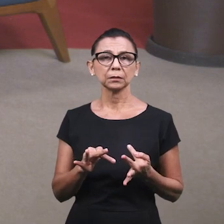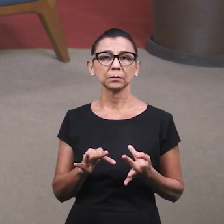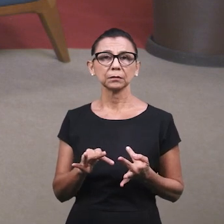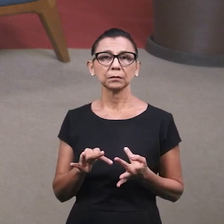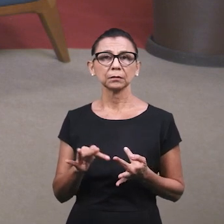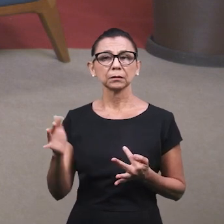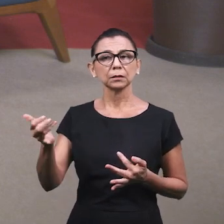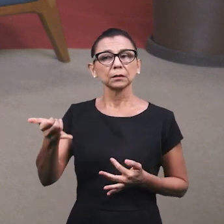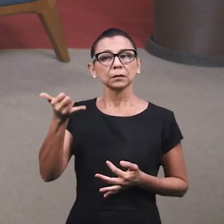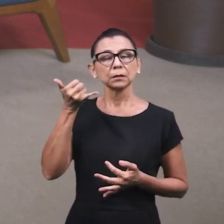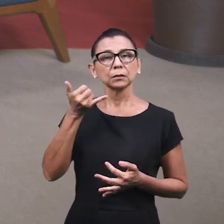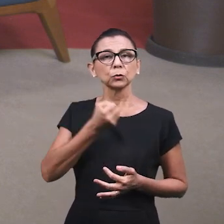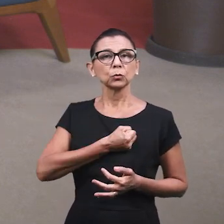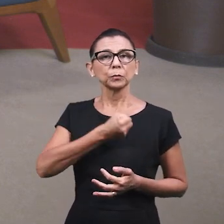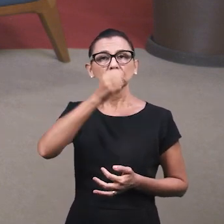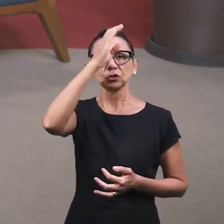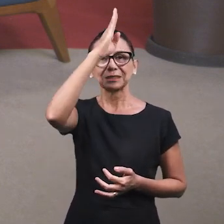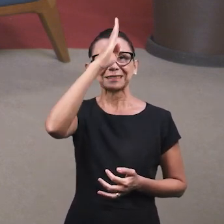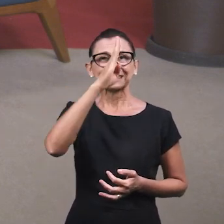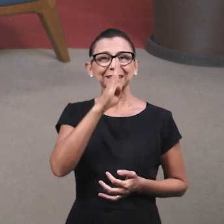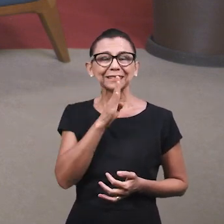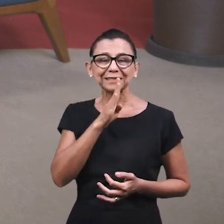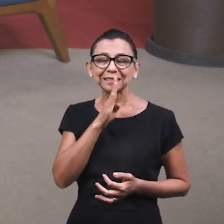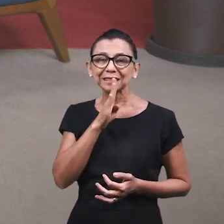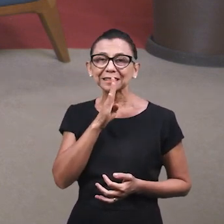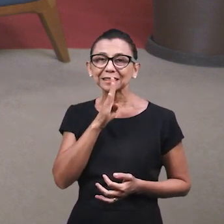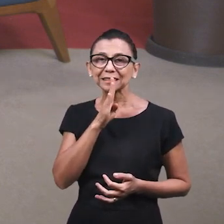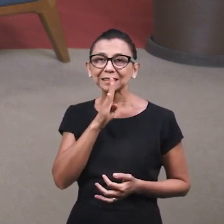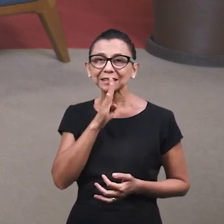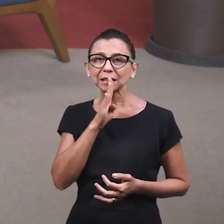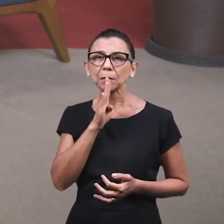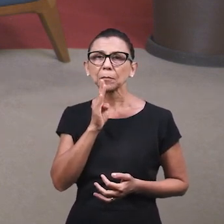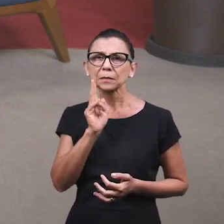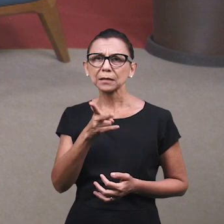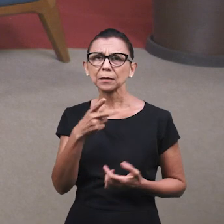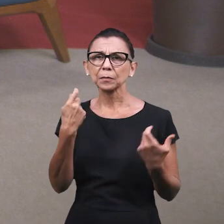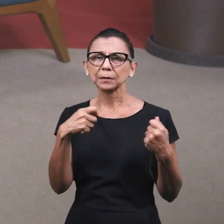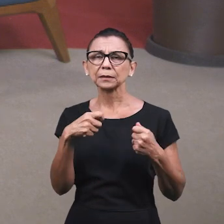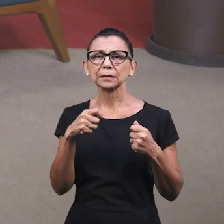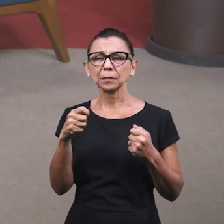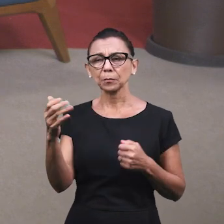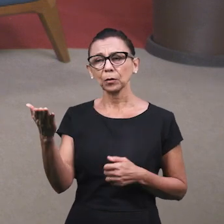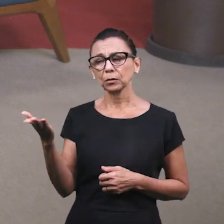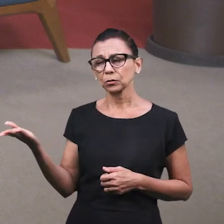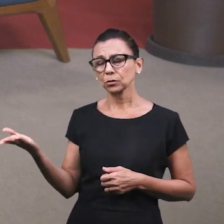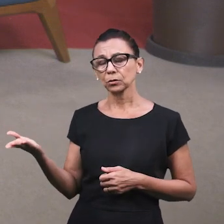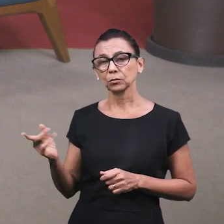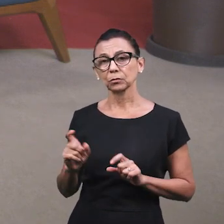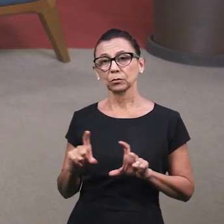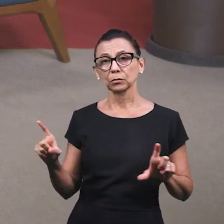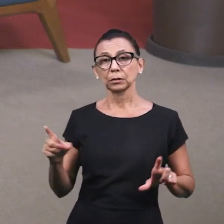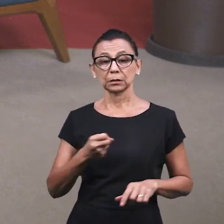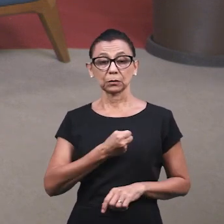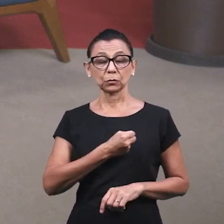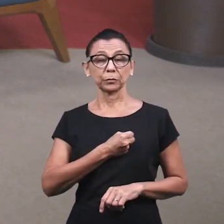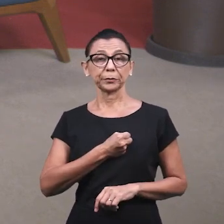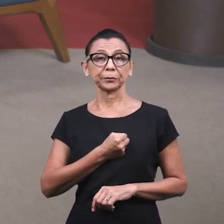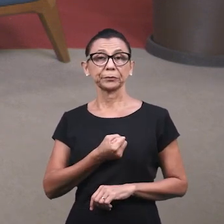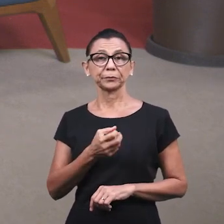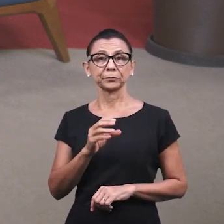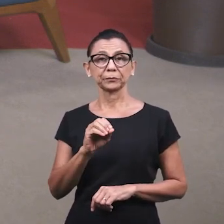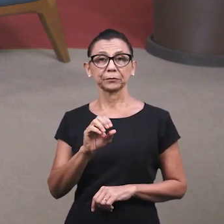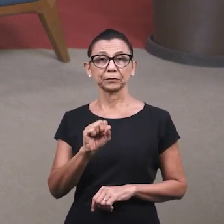juste faire un appel qui est gratuit. Vous pouvez appeler toujours quand vous avez besoin pour ce numéro qui apparaît à